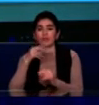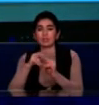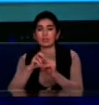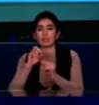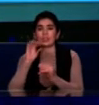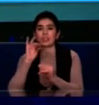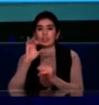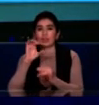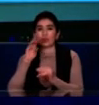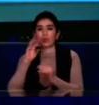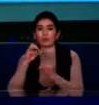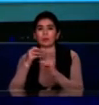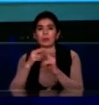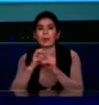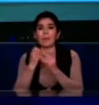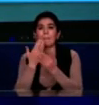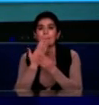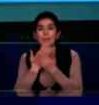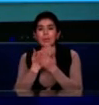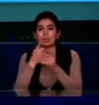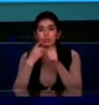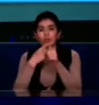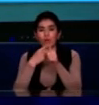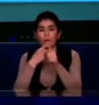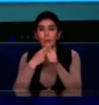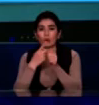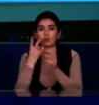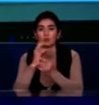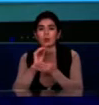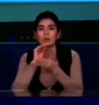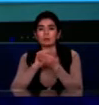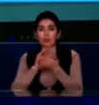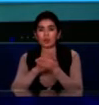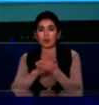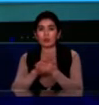источник. Например, если имя нужного файла у нас